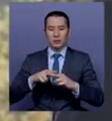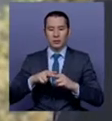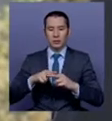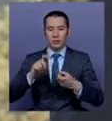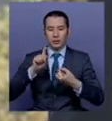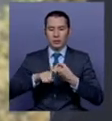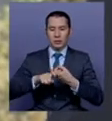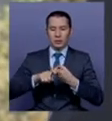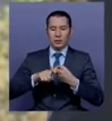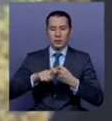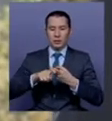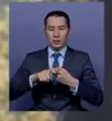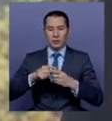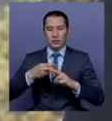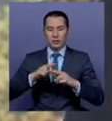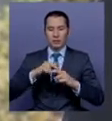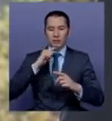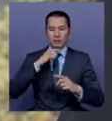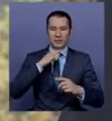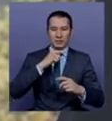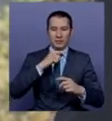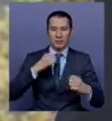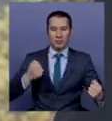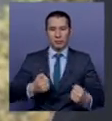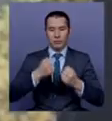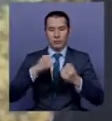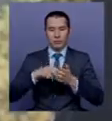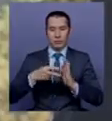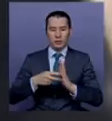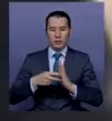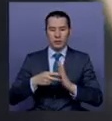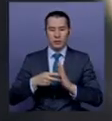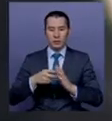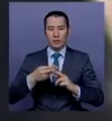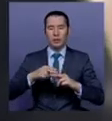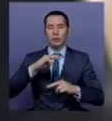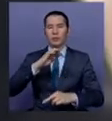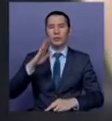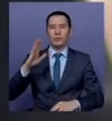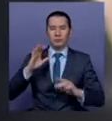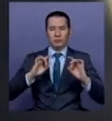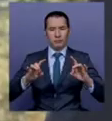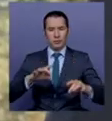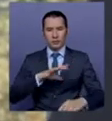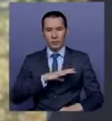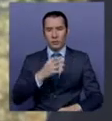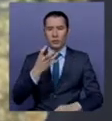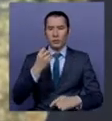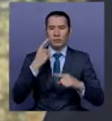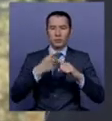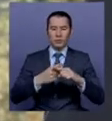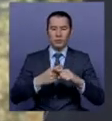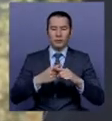дағдарысқа қарсы бізге нақты экономикалық бағдарламалар керек. Бұл бағытта президент Тоқаев айтып өтті. Сонымен қатар